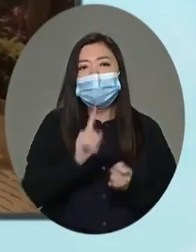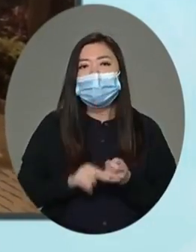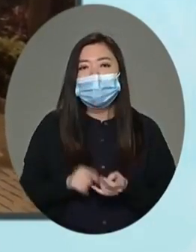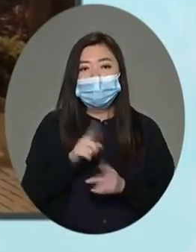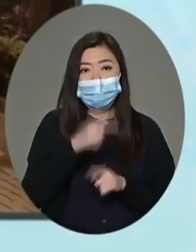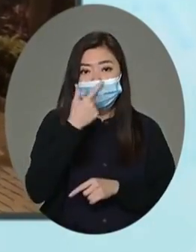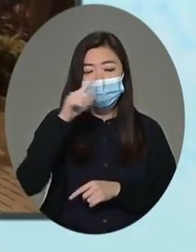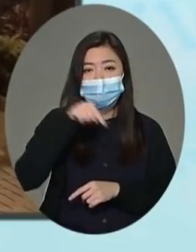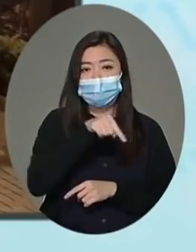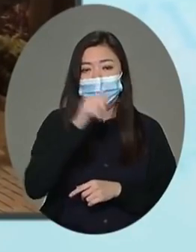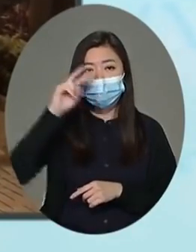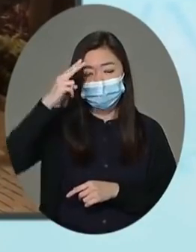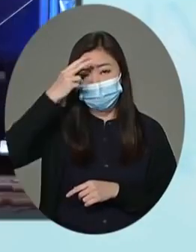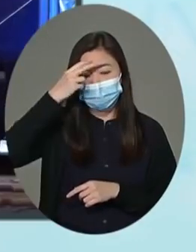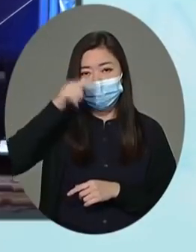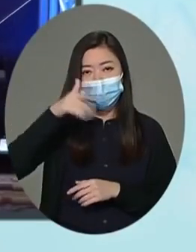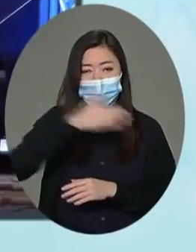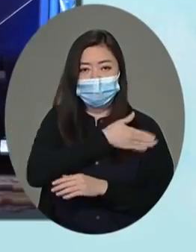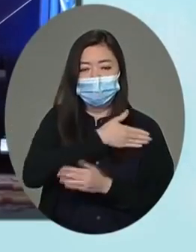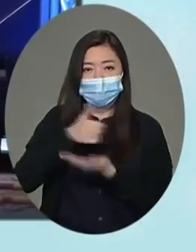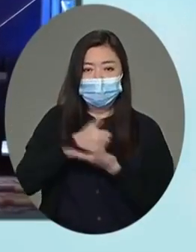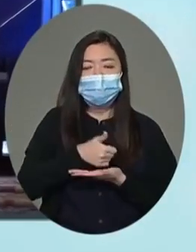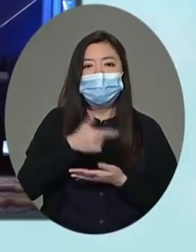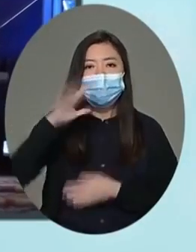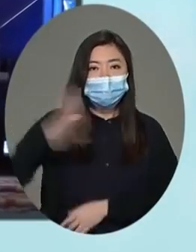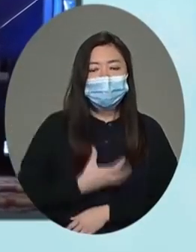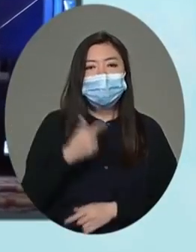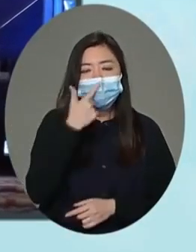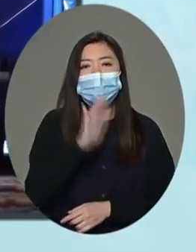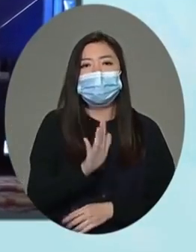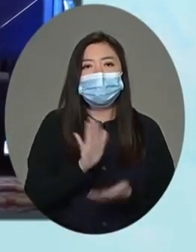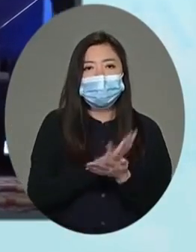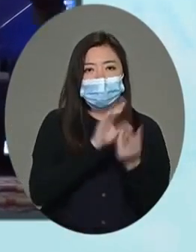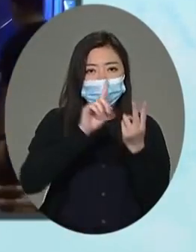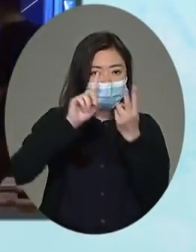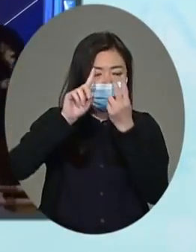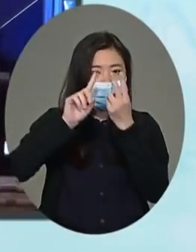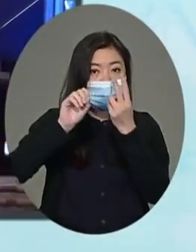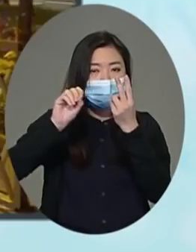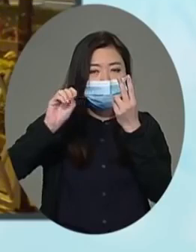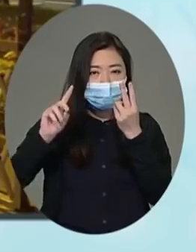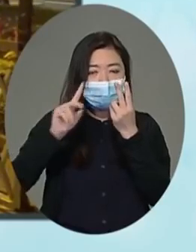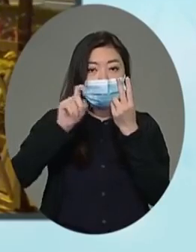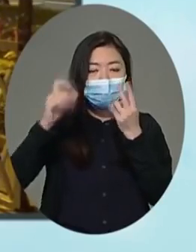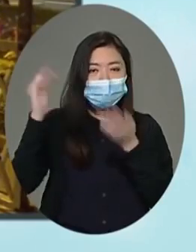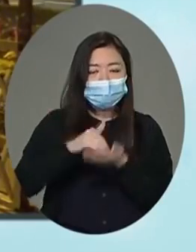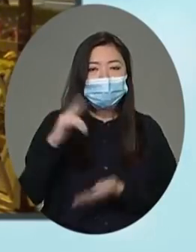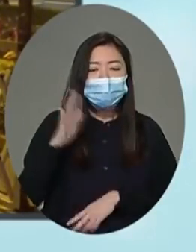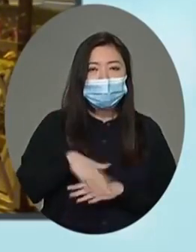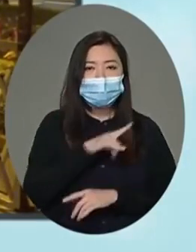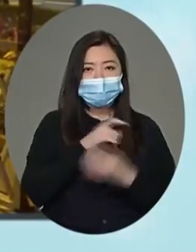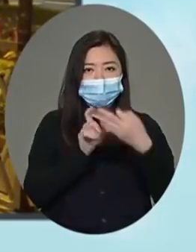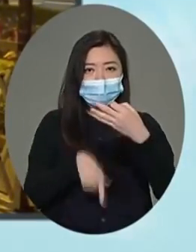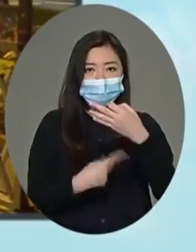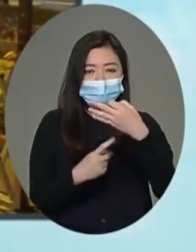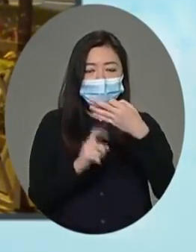港，自2019年來港後冇外遊記錄。佢喺今個月23號有咳嗽，26號曾經到私家診